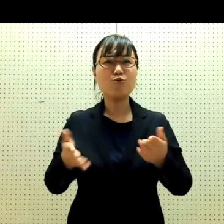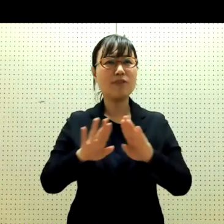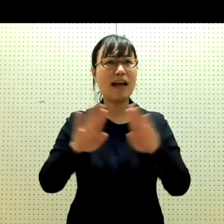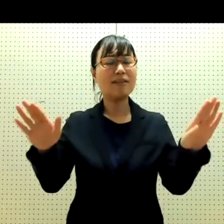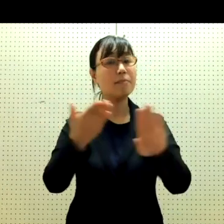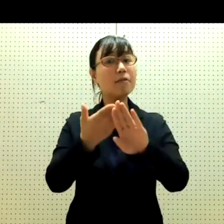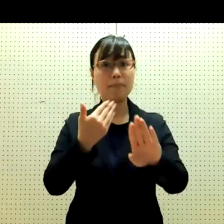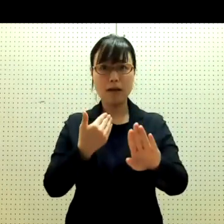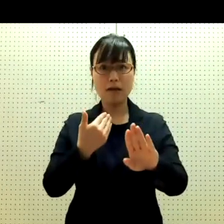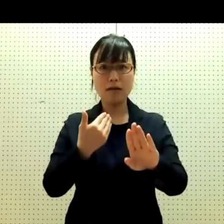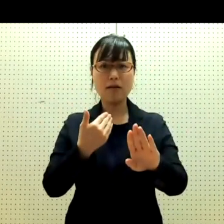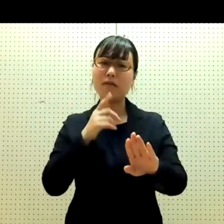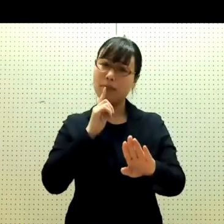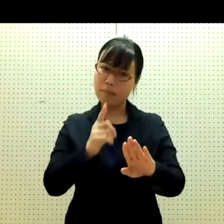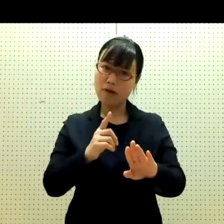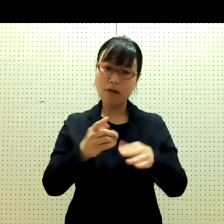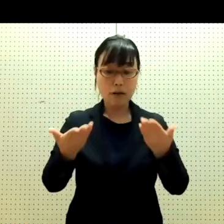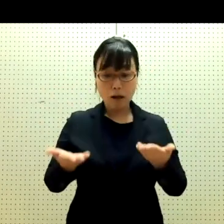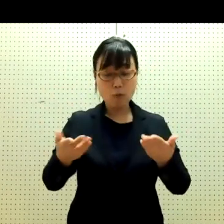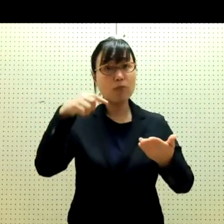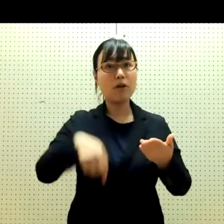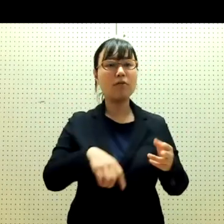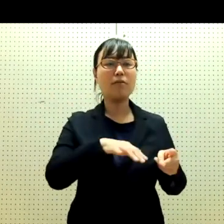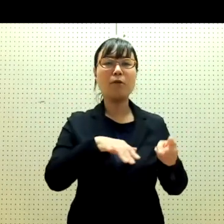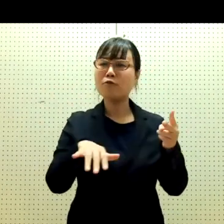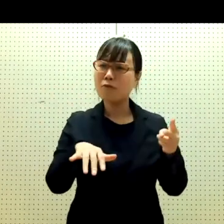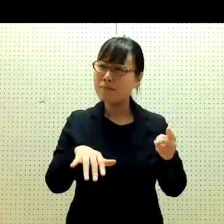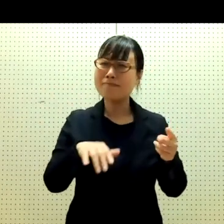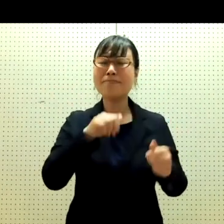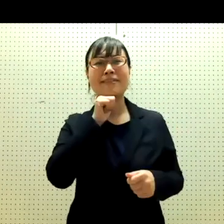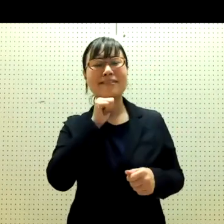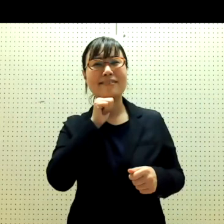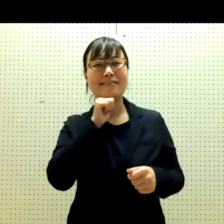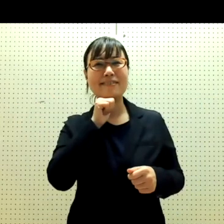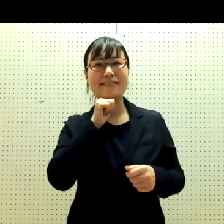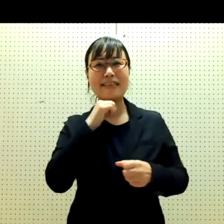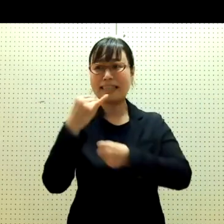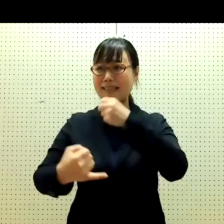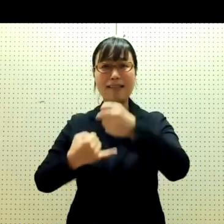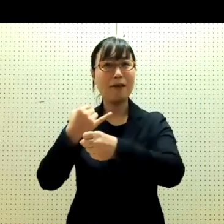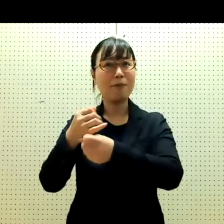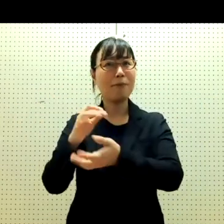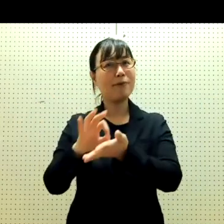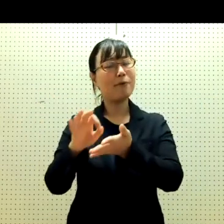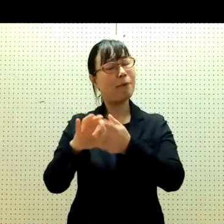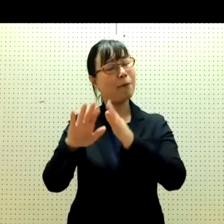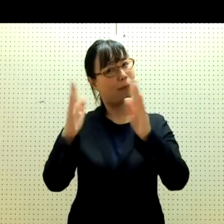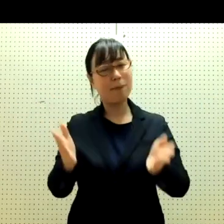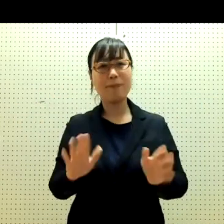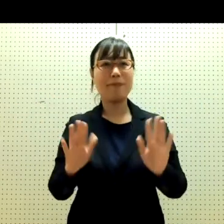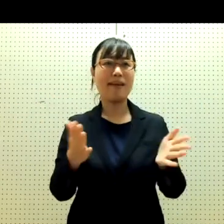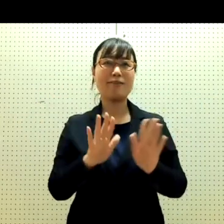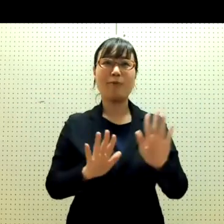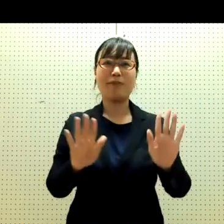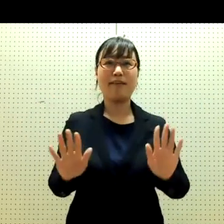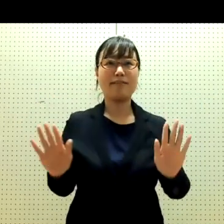り、パソコンとかですね、入っていなかったと。それからネットワークの利用も、ほぼなされてなかったということで、